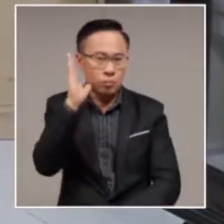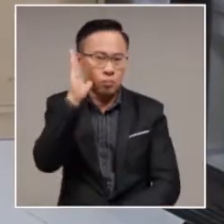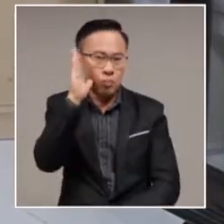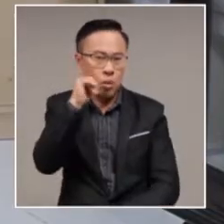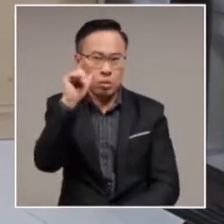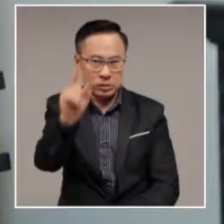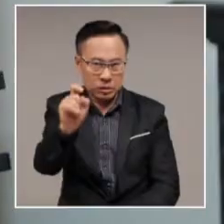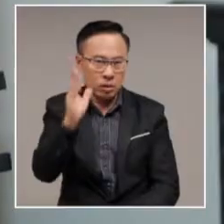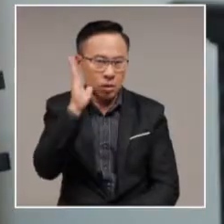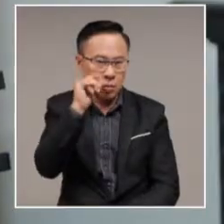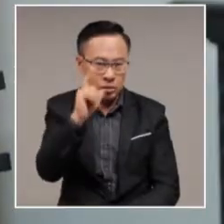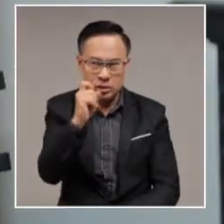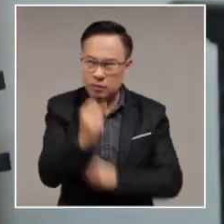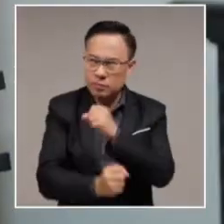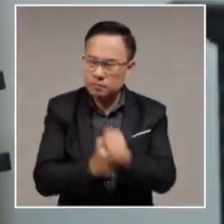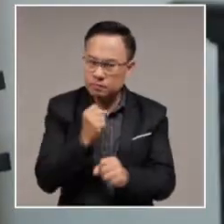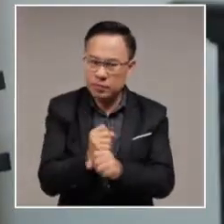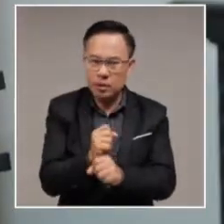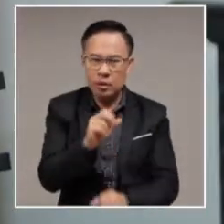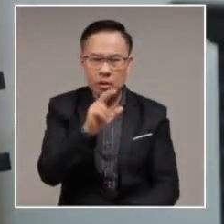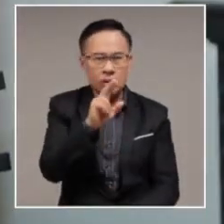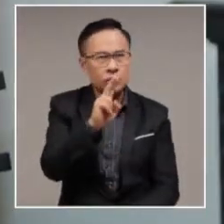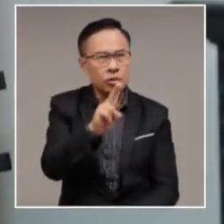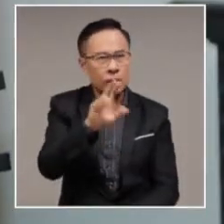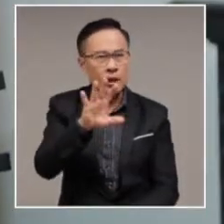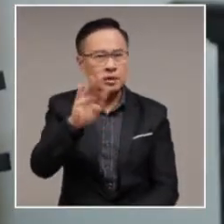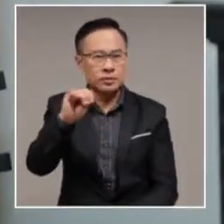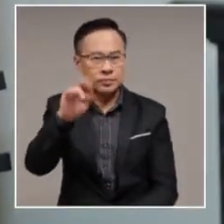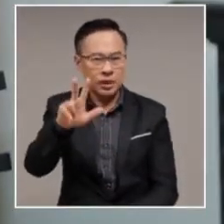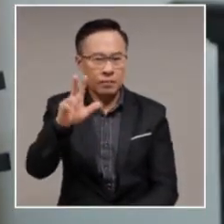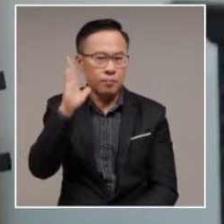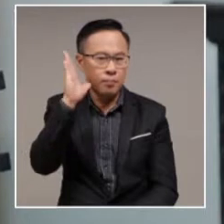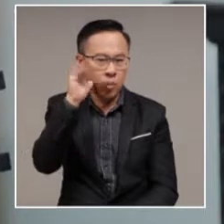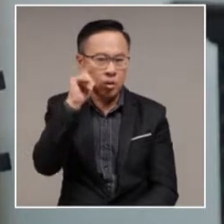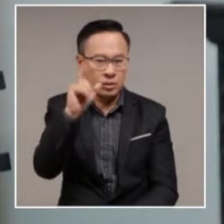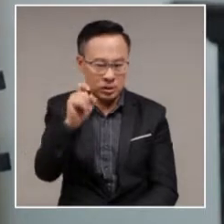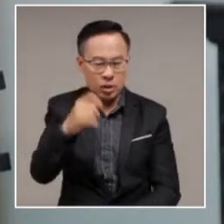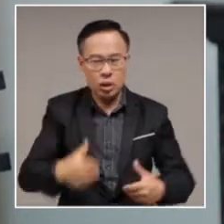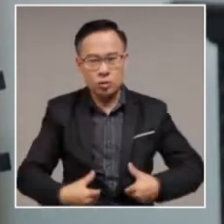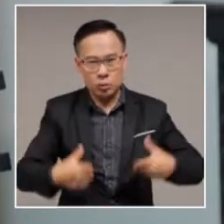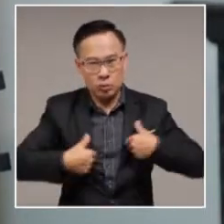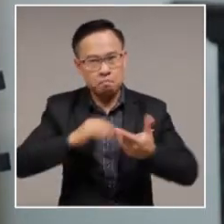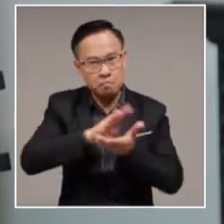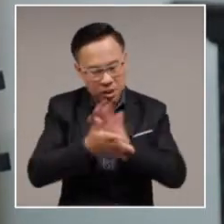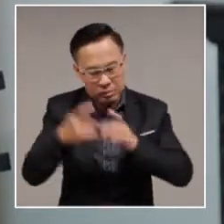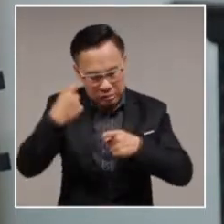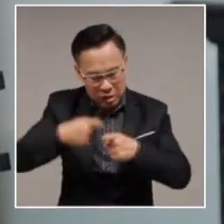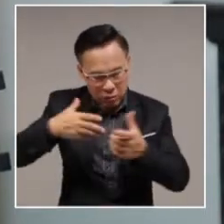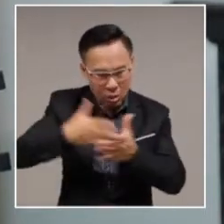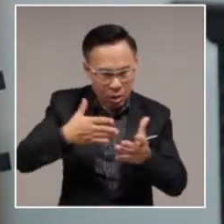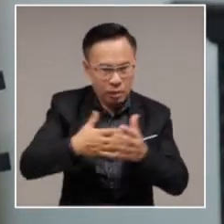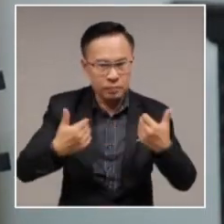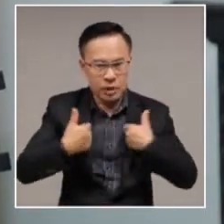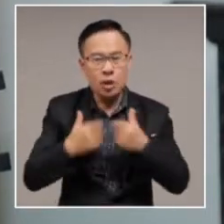ชีวิตค่ะเมื่อปี1443ค่ะแล้วก็เลยชีวิตเปลี่ยนก็เลย